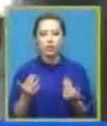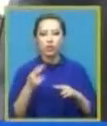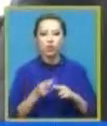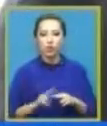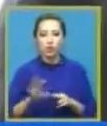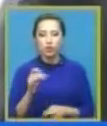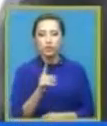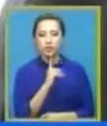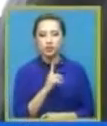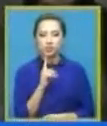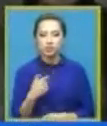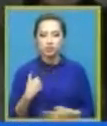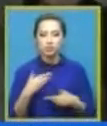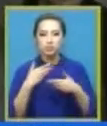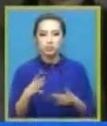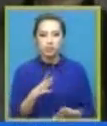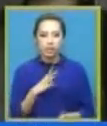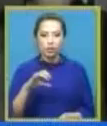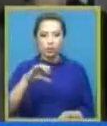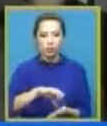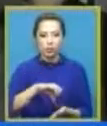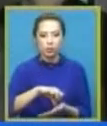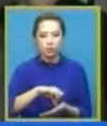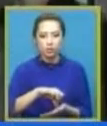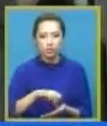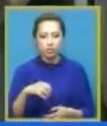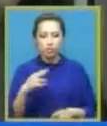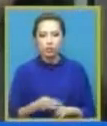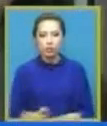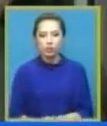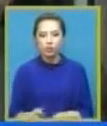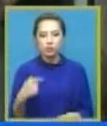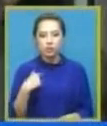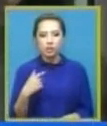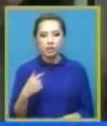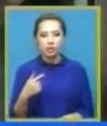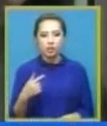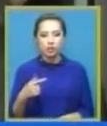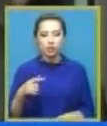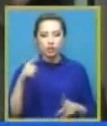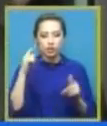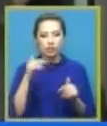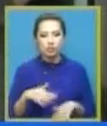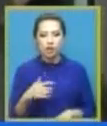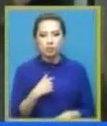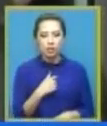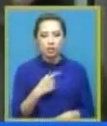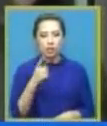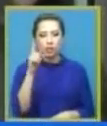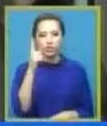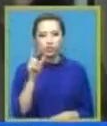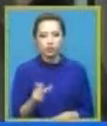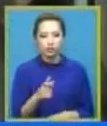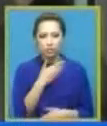сұхбатқа шақырылып отырмыз. Қалай өттім деп ойласың ба? Енді ондайды шешетін енді ол келген кісілер, бір адам шешпейді,